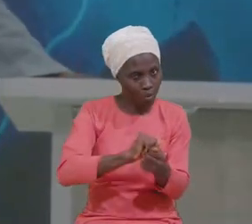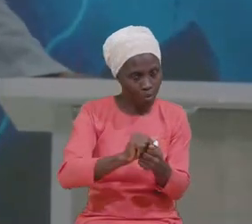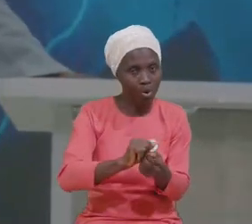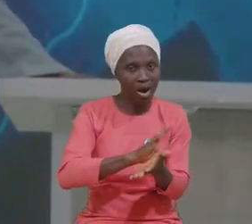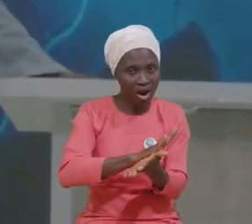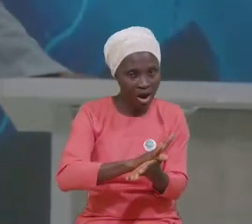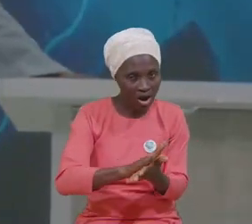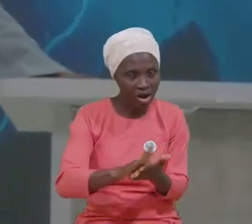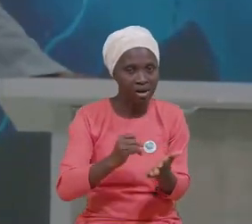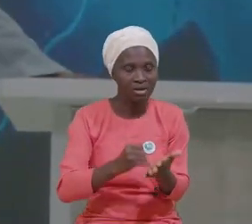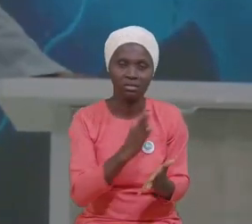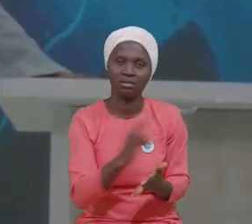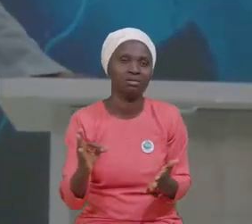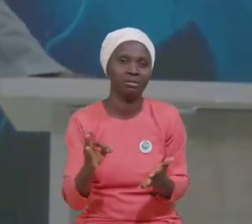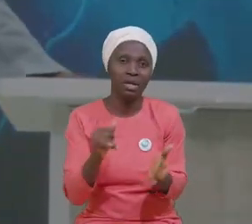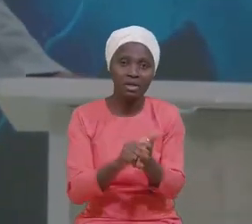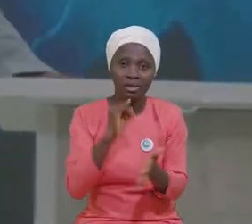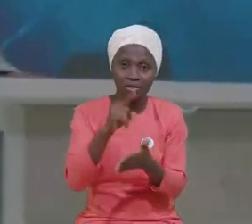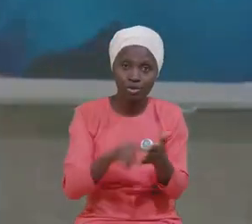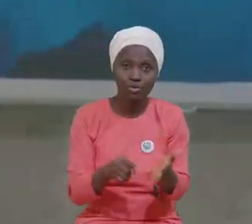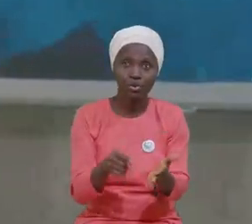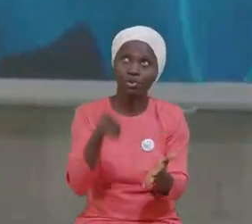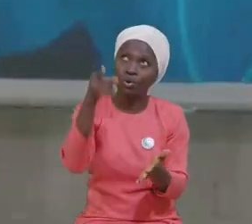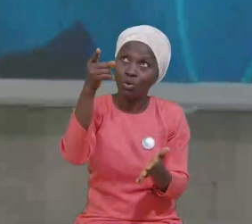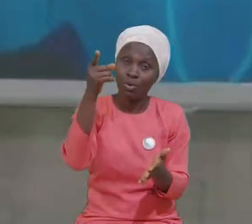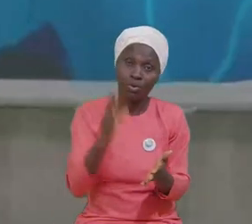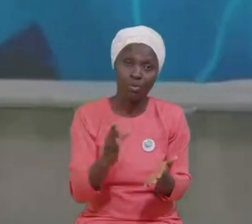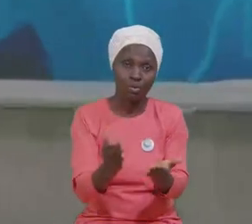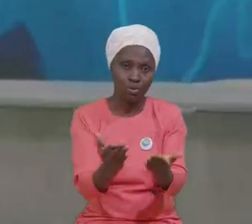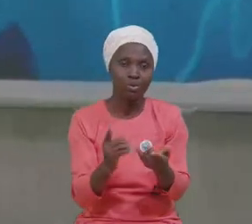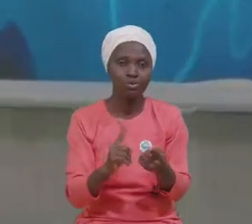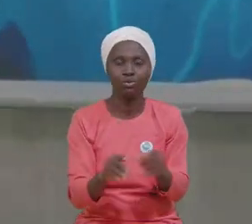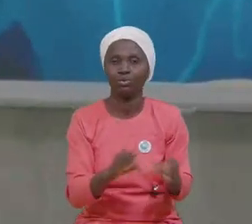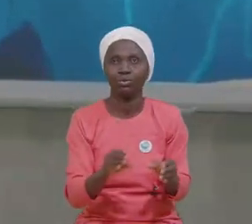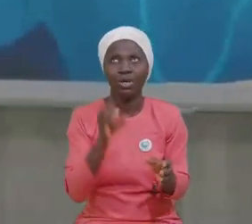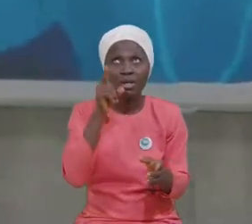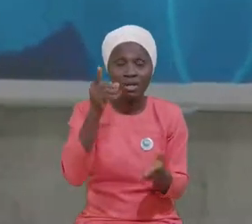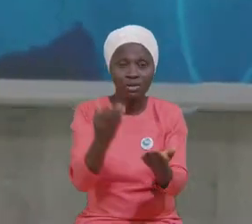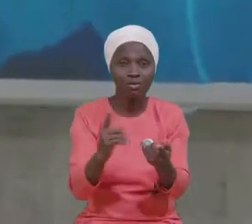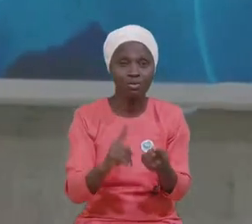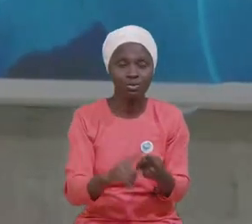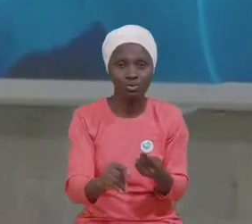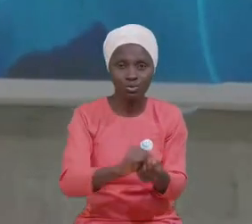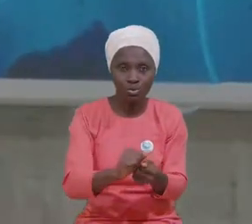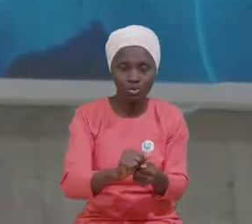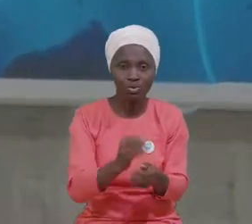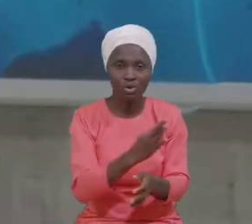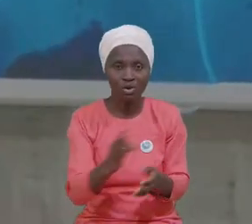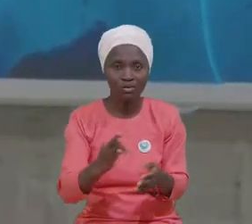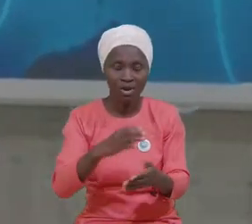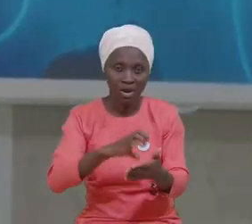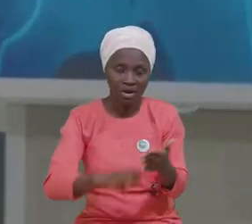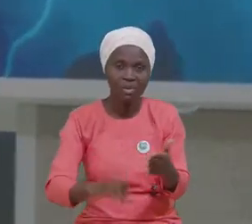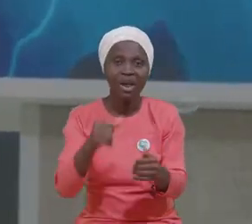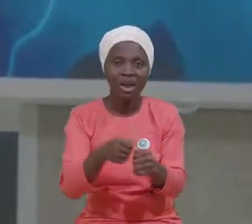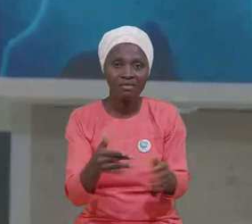veut effacer. Il veut effacer. Il veut laver tout péché, tout ce qui